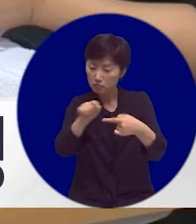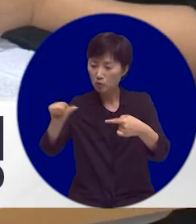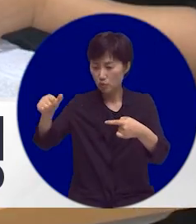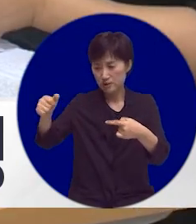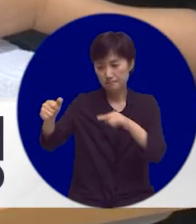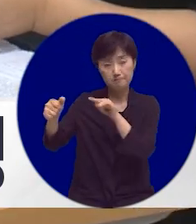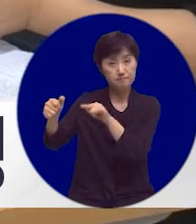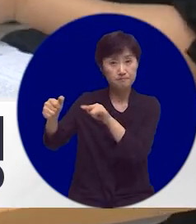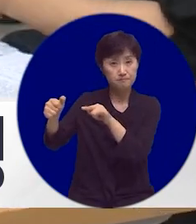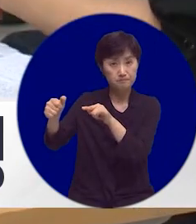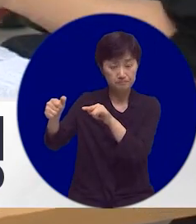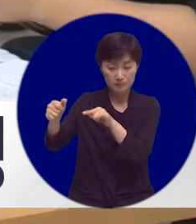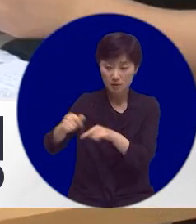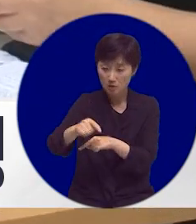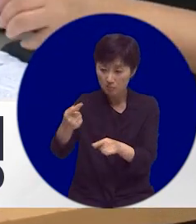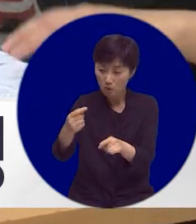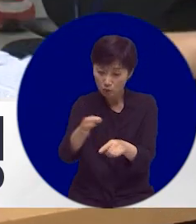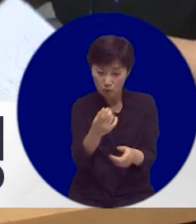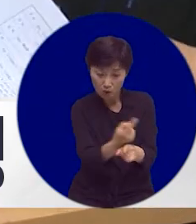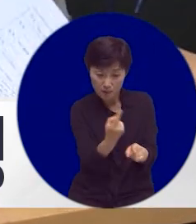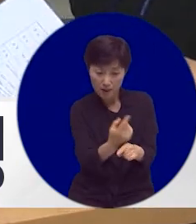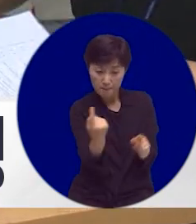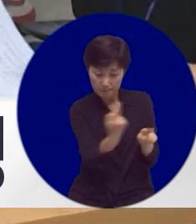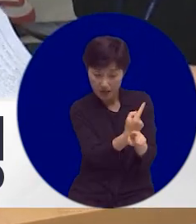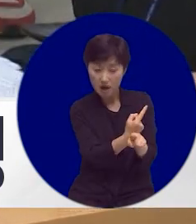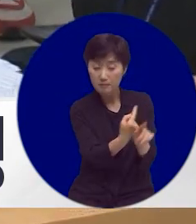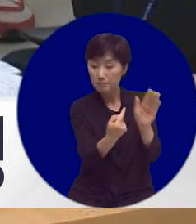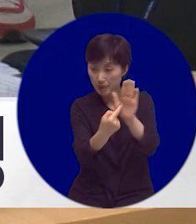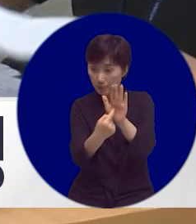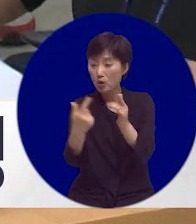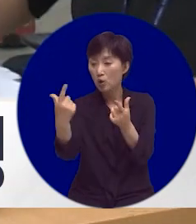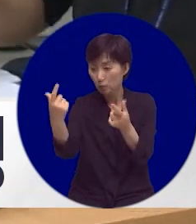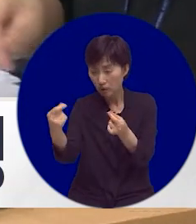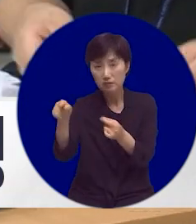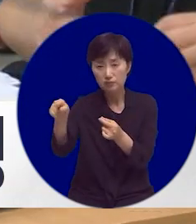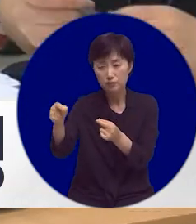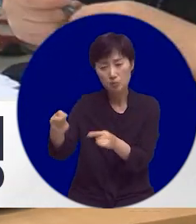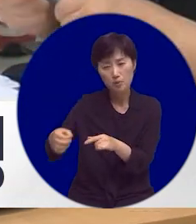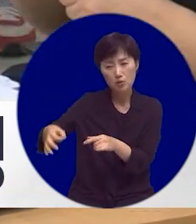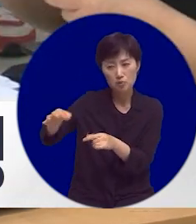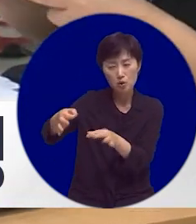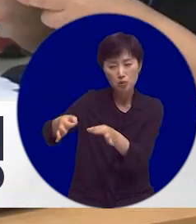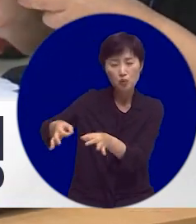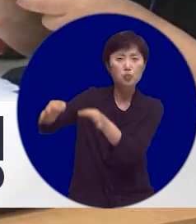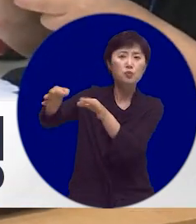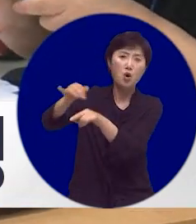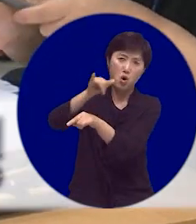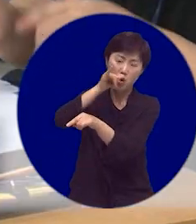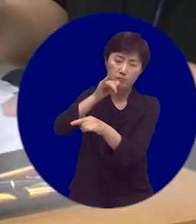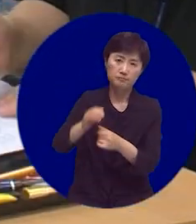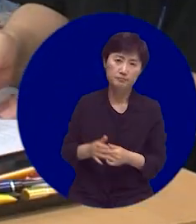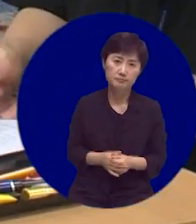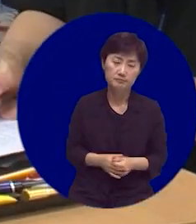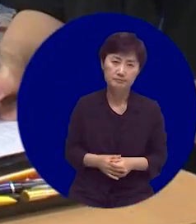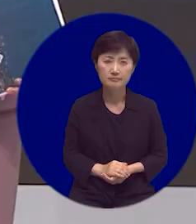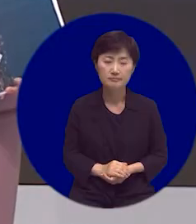해당하므로 선거비용 제한액 변경에 따라 공고된 선거비용 제한액 기준으로 연간 모금 한도액에